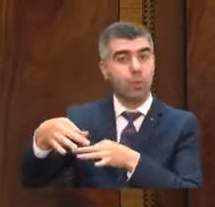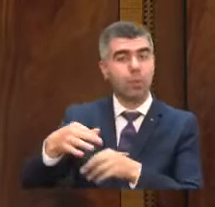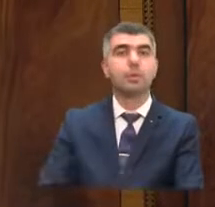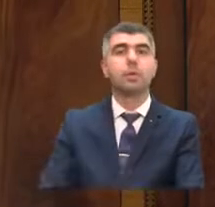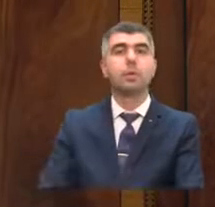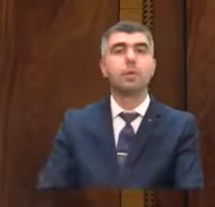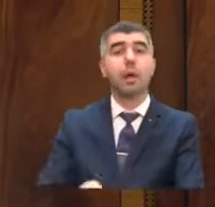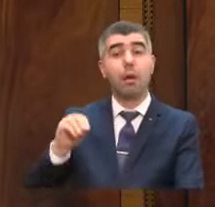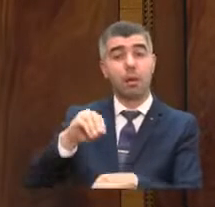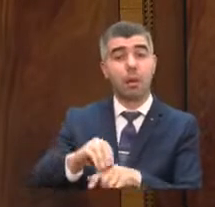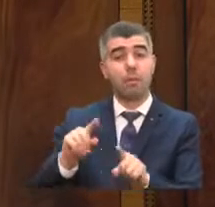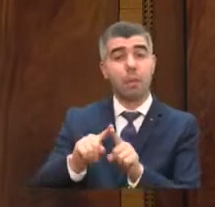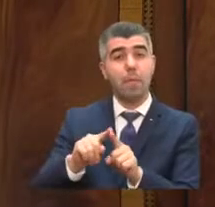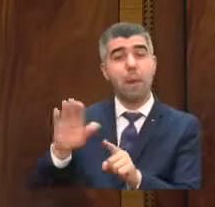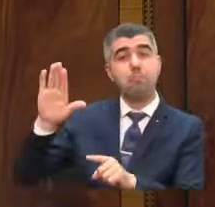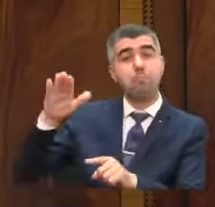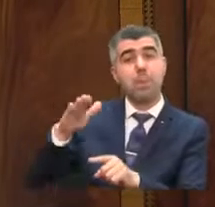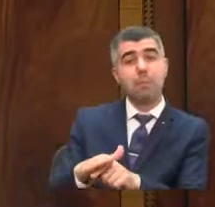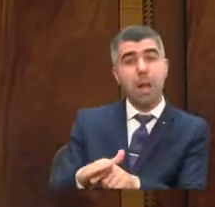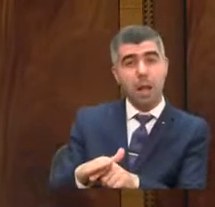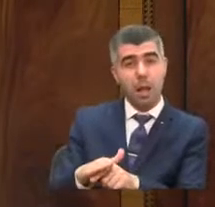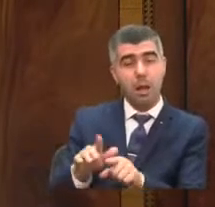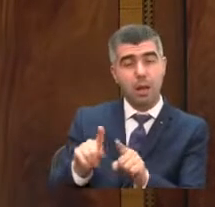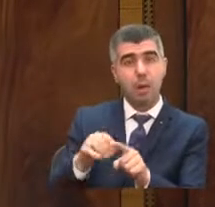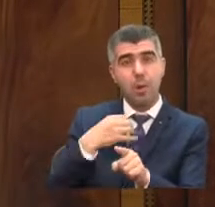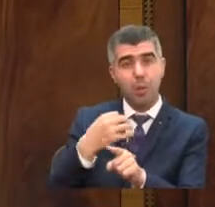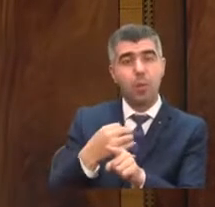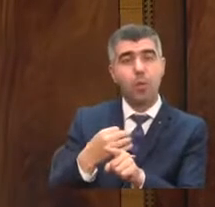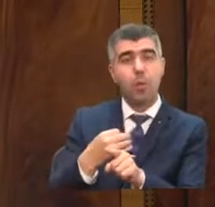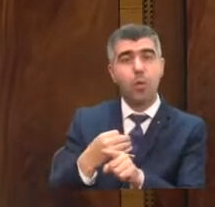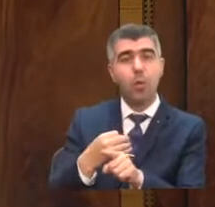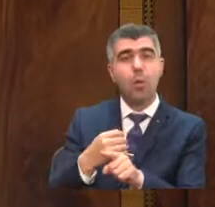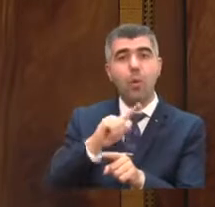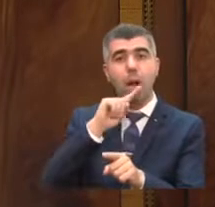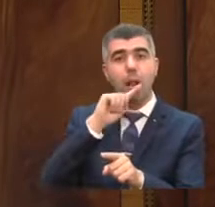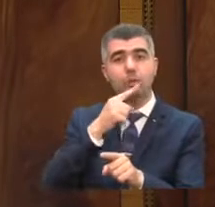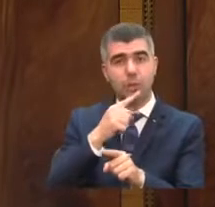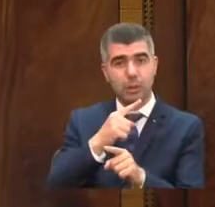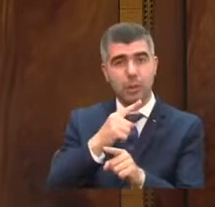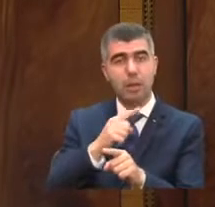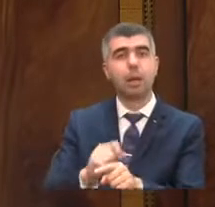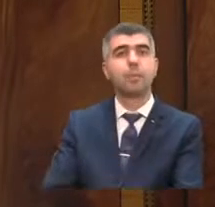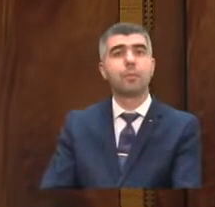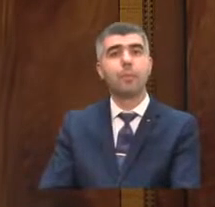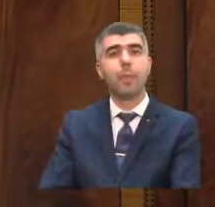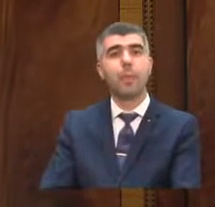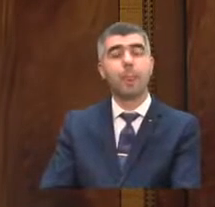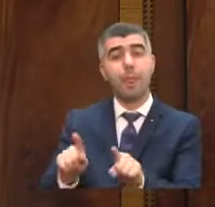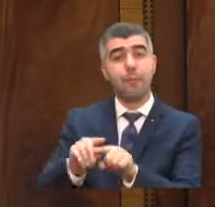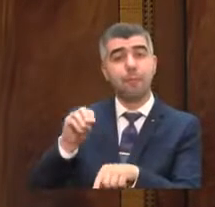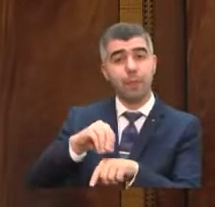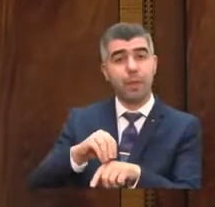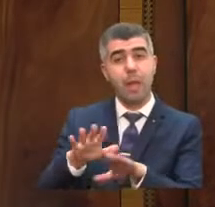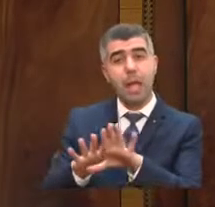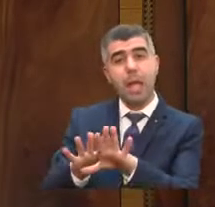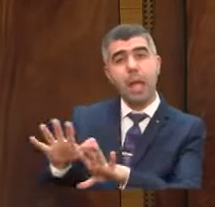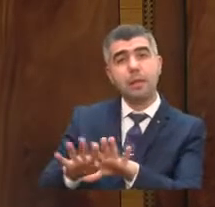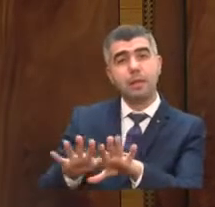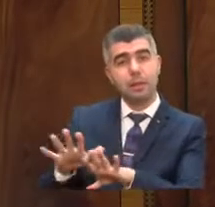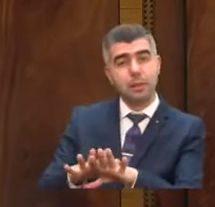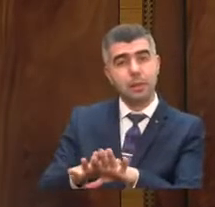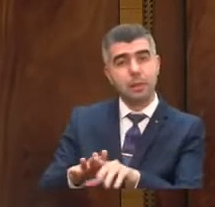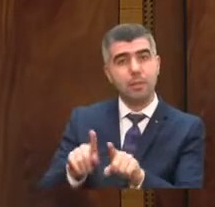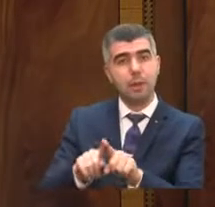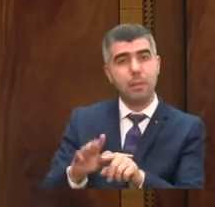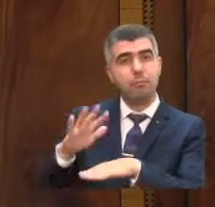ديال تكزيرت اقليم بني ملال، السد ديال خنقرو اقليم فيكيك، السد ديال وادي الخضر بازيلال، السد ديال تمري باكادير ايدا وتنان، والتعليه ديال